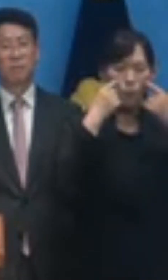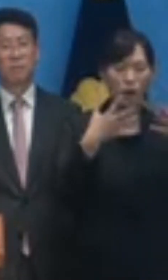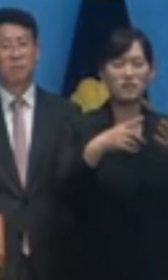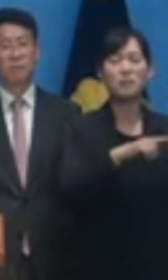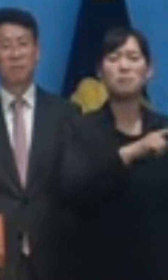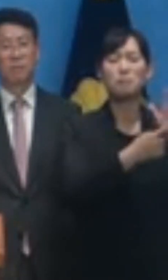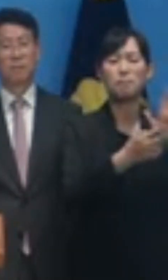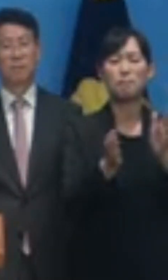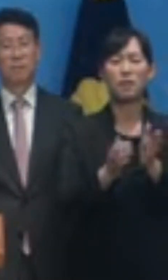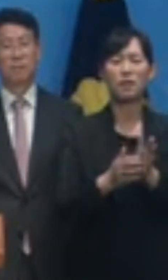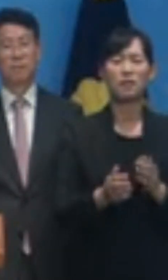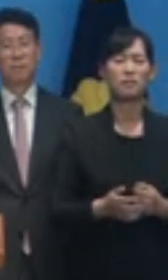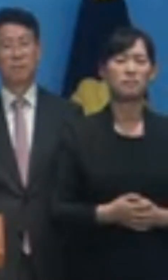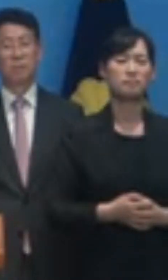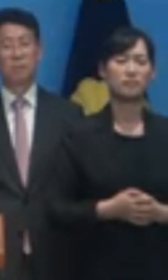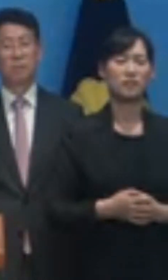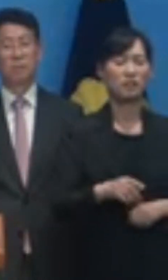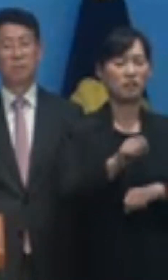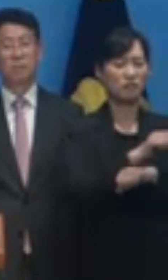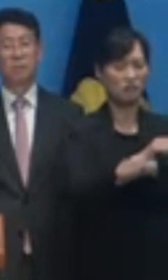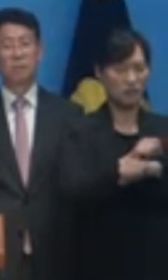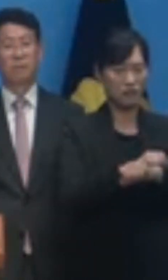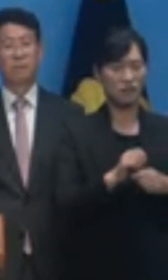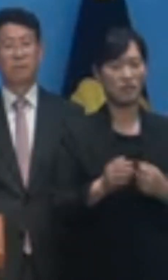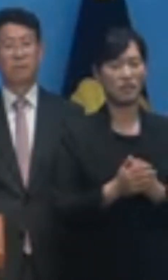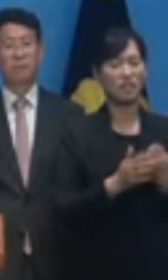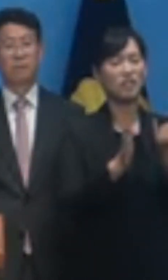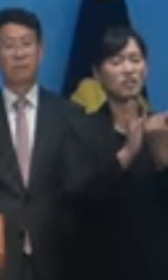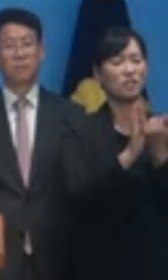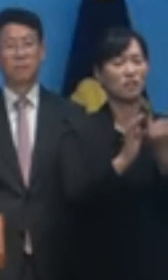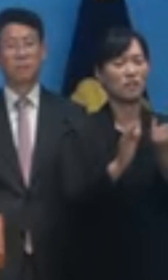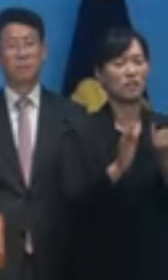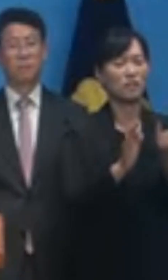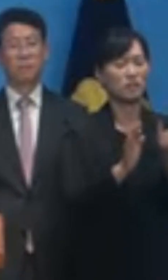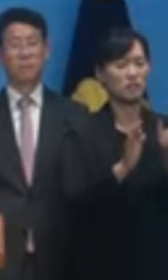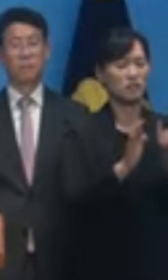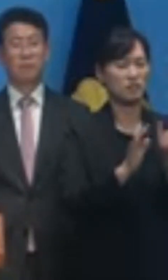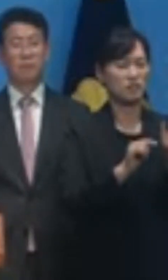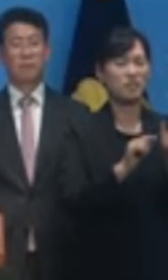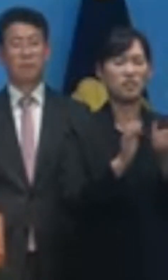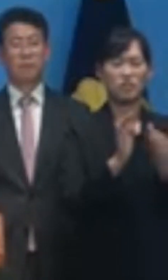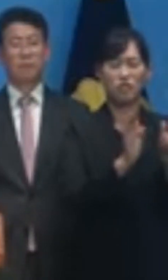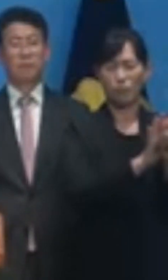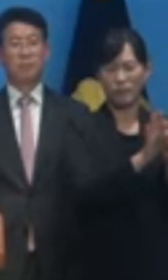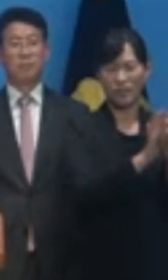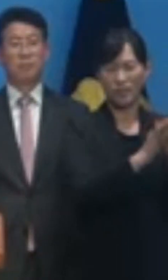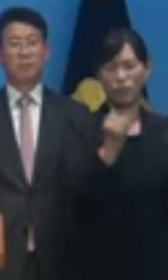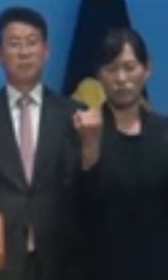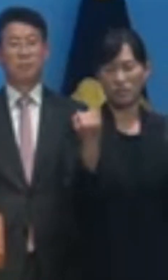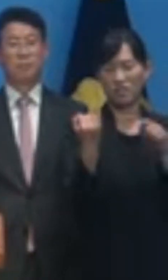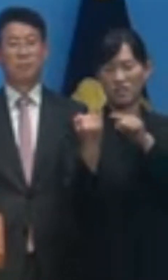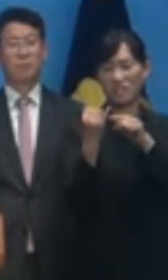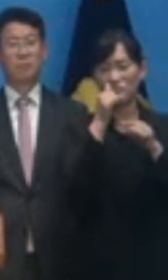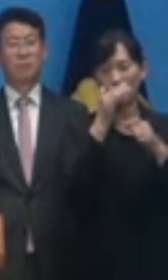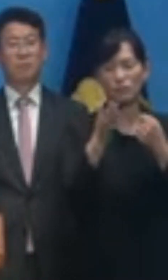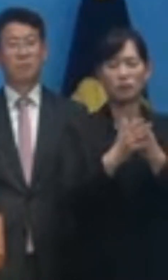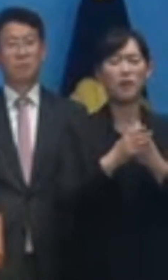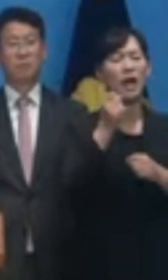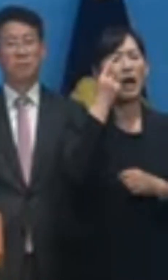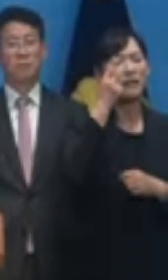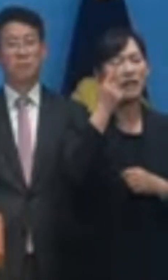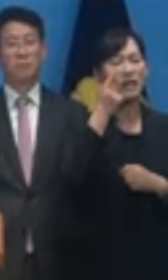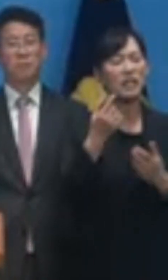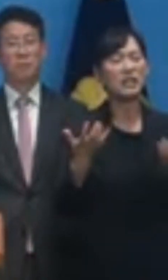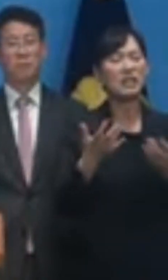명확히 밝혀졌습니다. 특히 접대부를 보유한 사실이 발각되어 실제로 한 달간